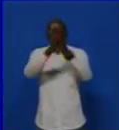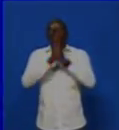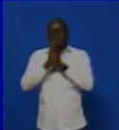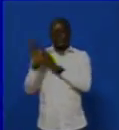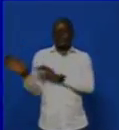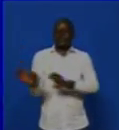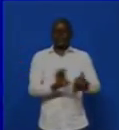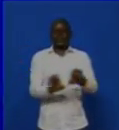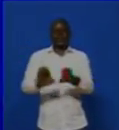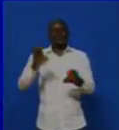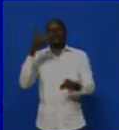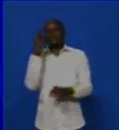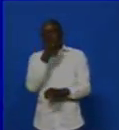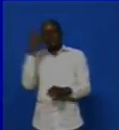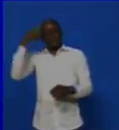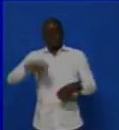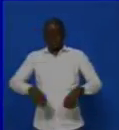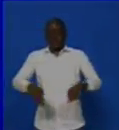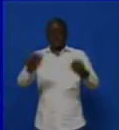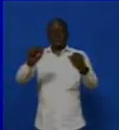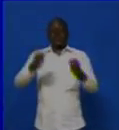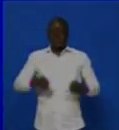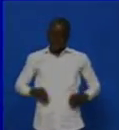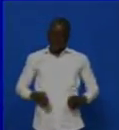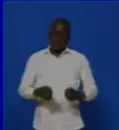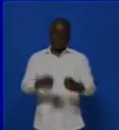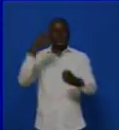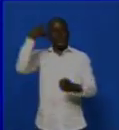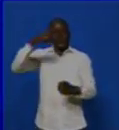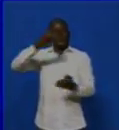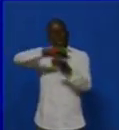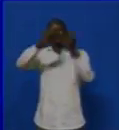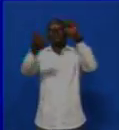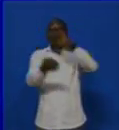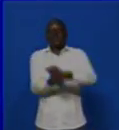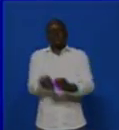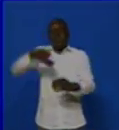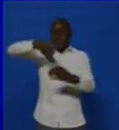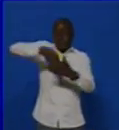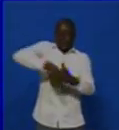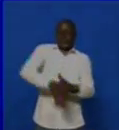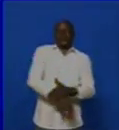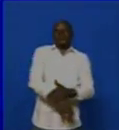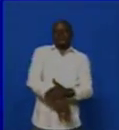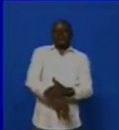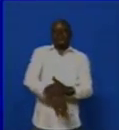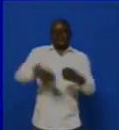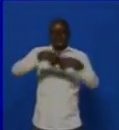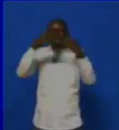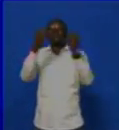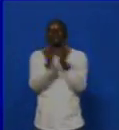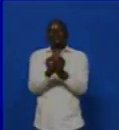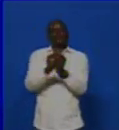formulées, dont celle de poursuivre les efforts pour une transformation profonde des secteurs